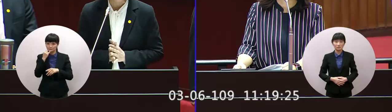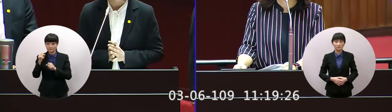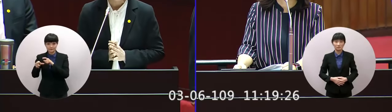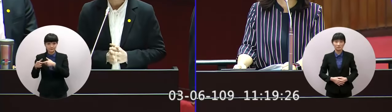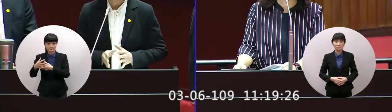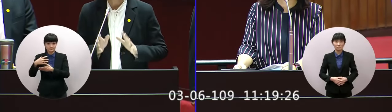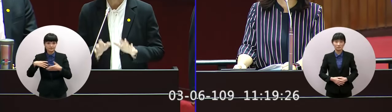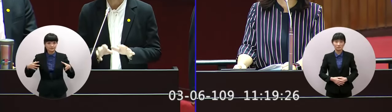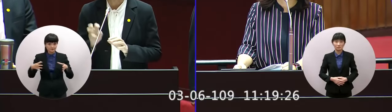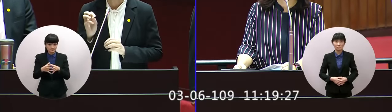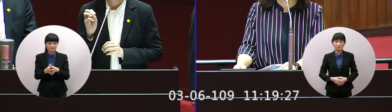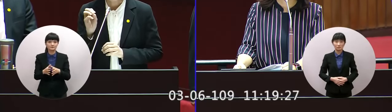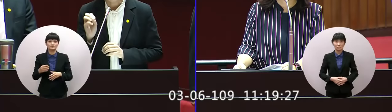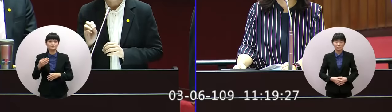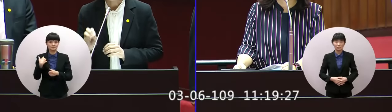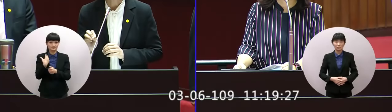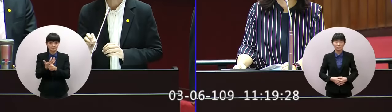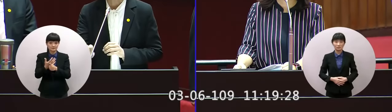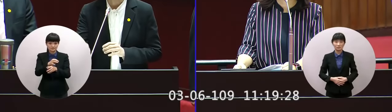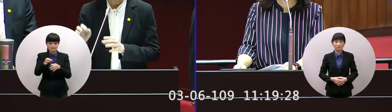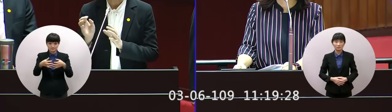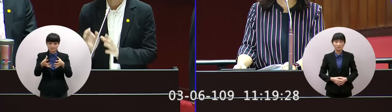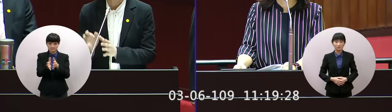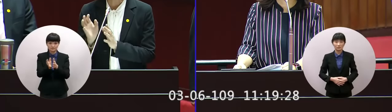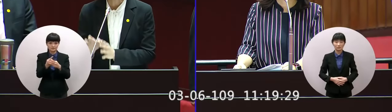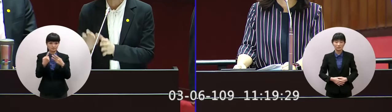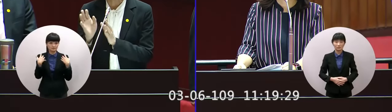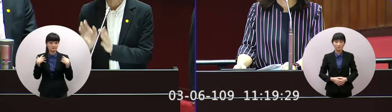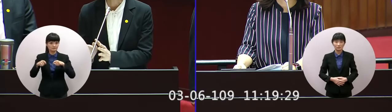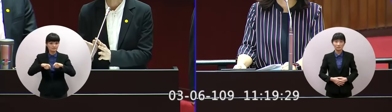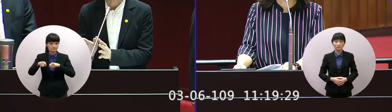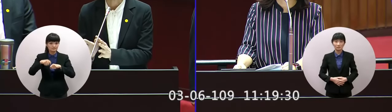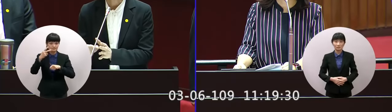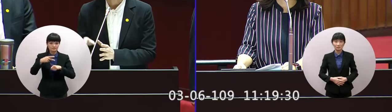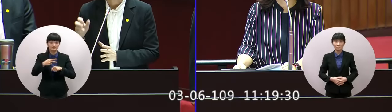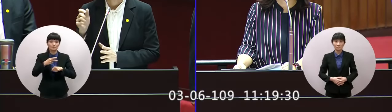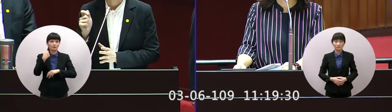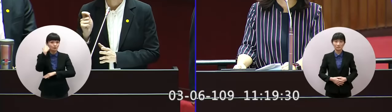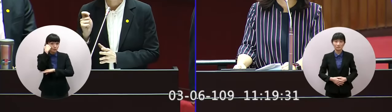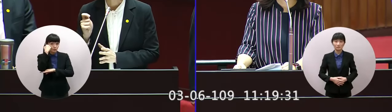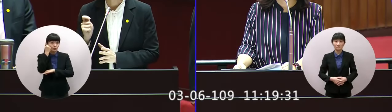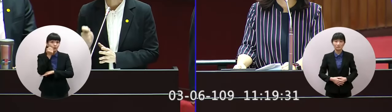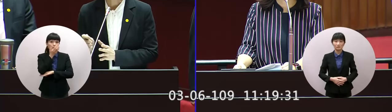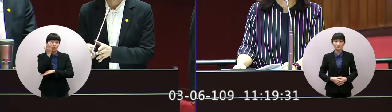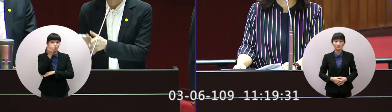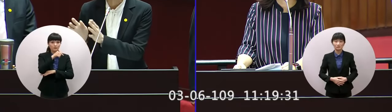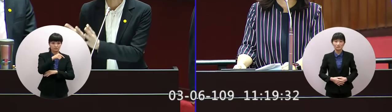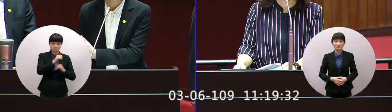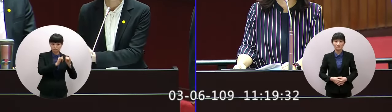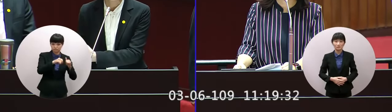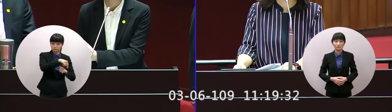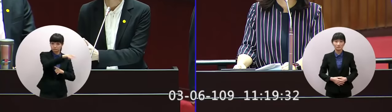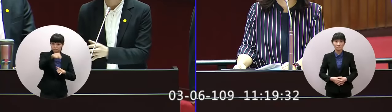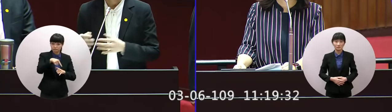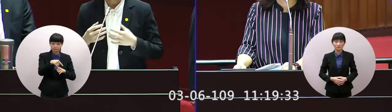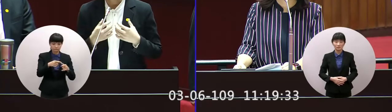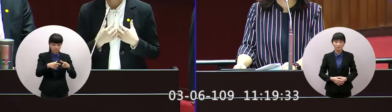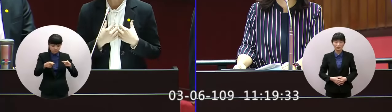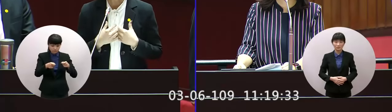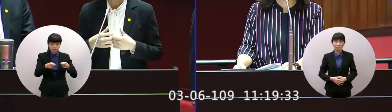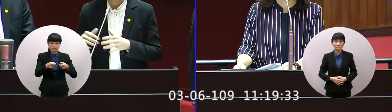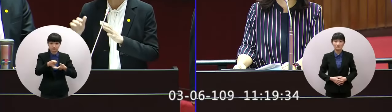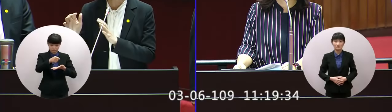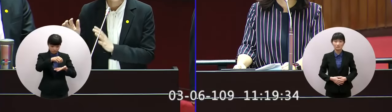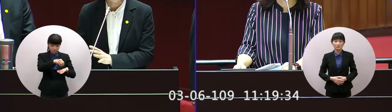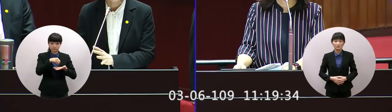部统一规划。那经济部是由这个住宿者透过住宿者消费群拿这个抵用券去扩大消费。那